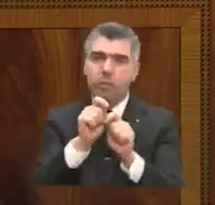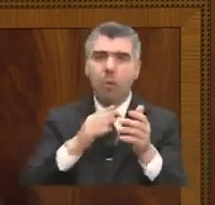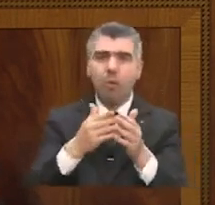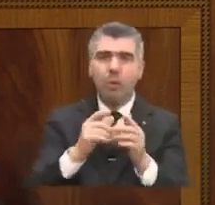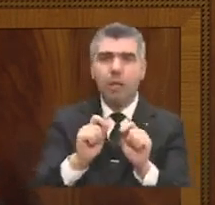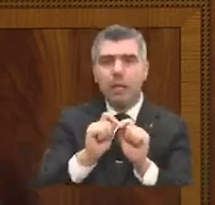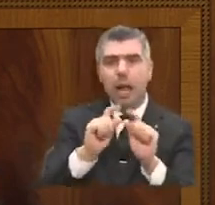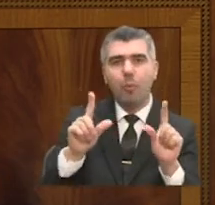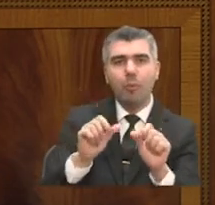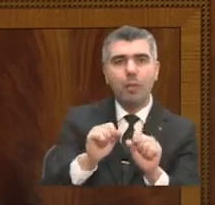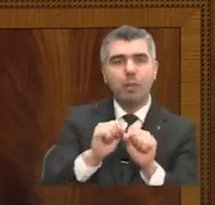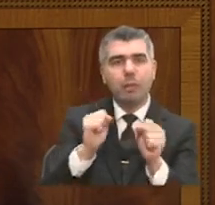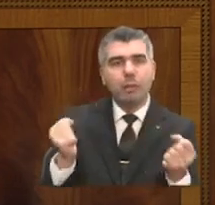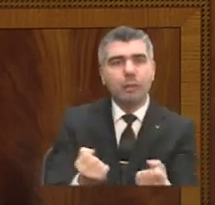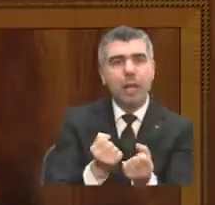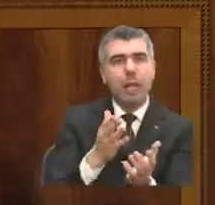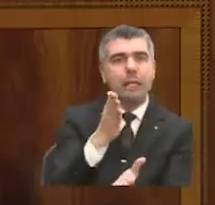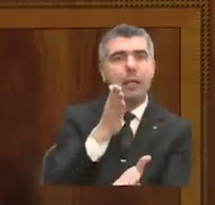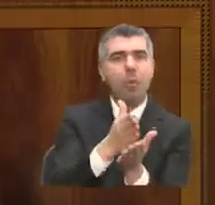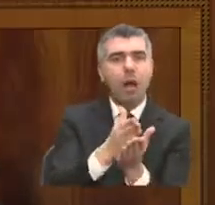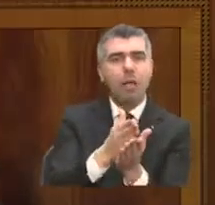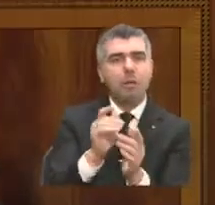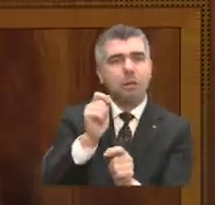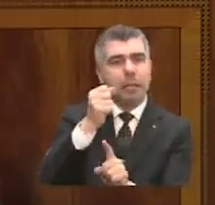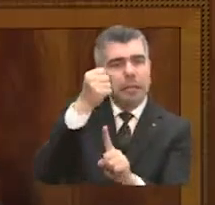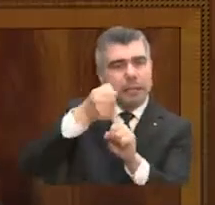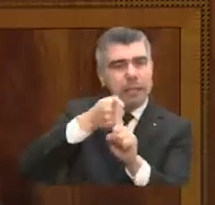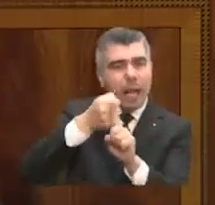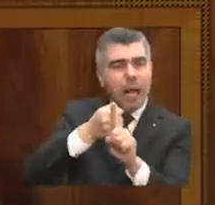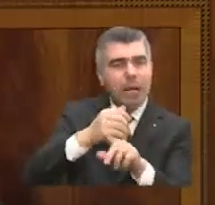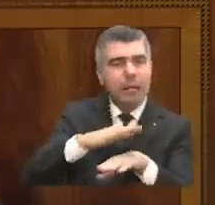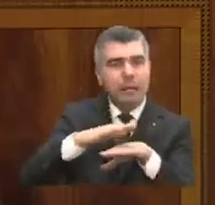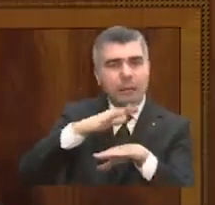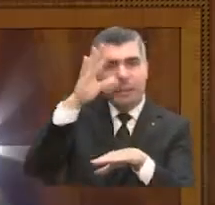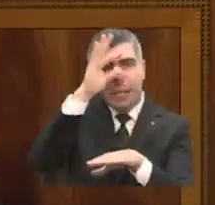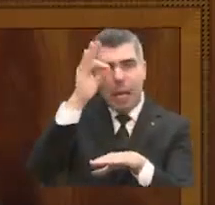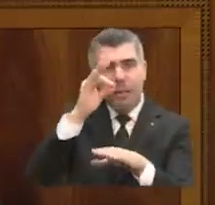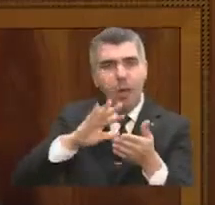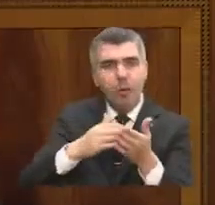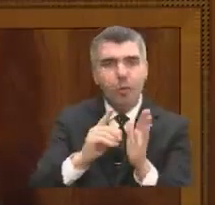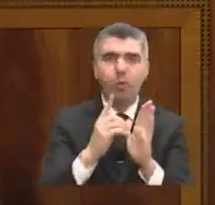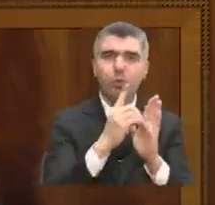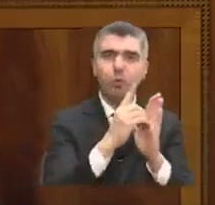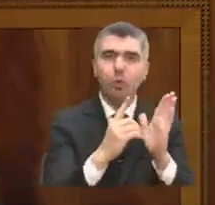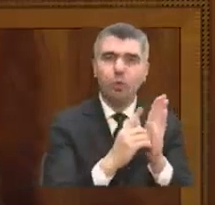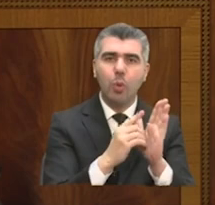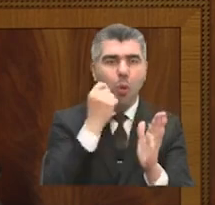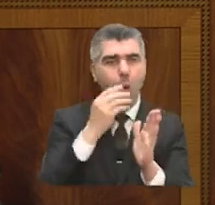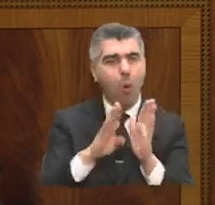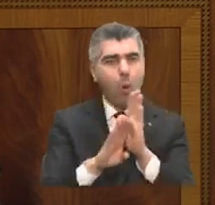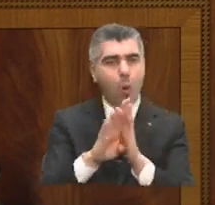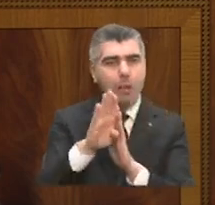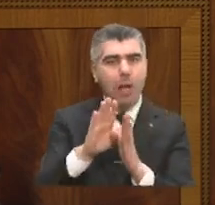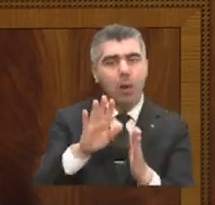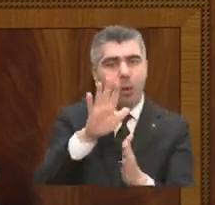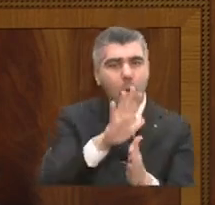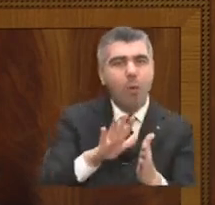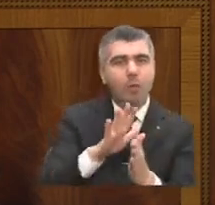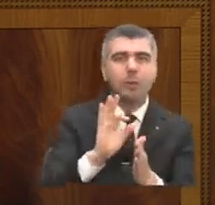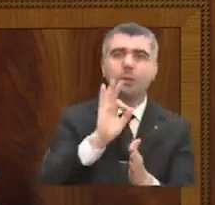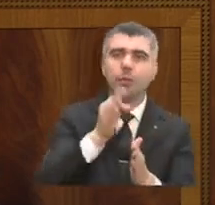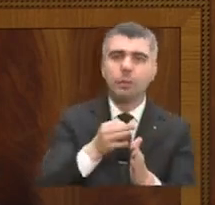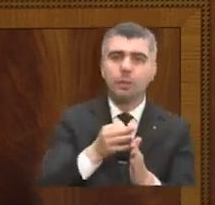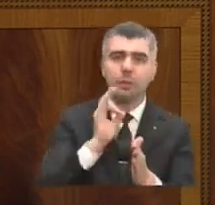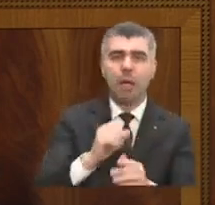نموذجها الديمقراطي من خلال العديد من الإصلاحات السياسية والمؤسساتية والدستورية والحقوقية العميقة